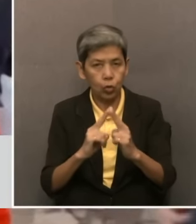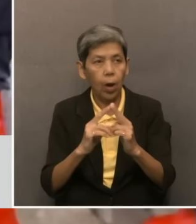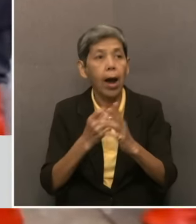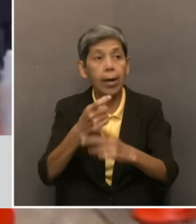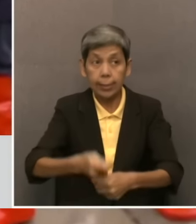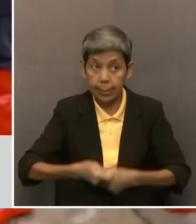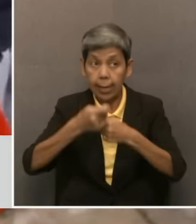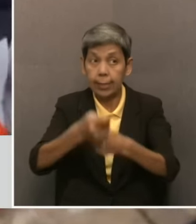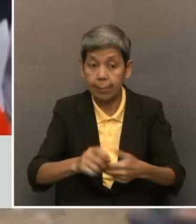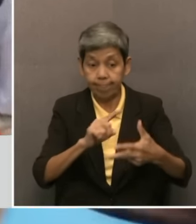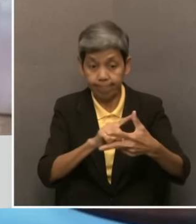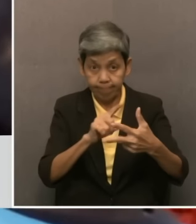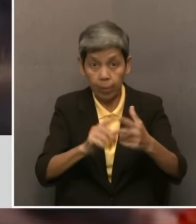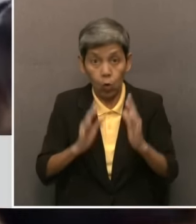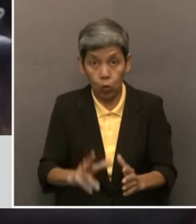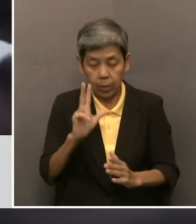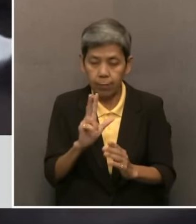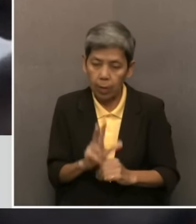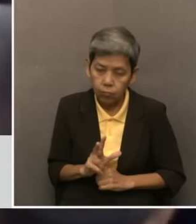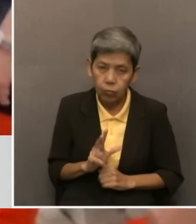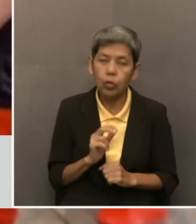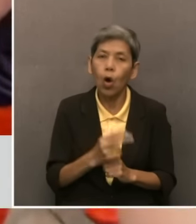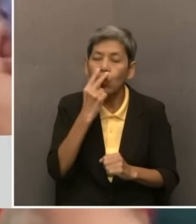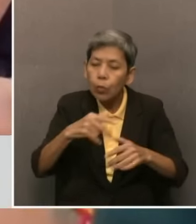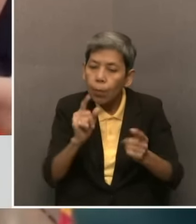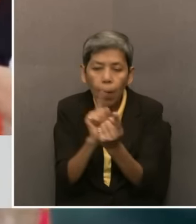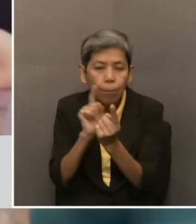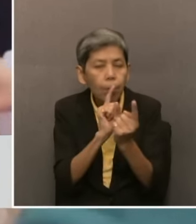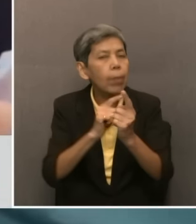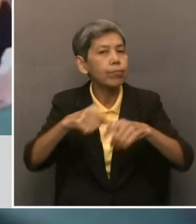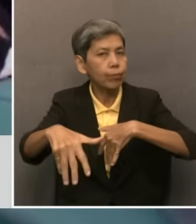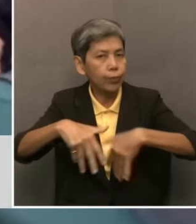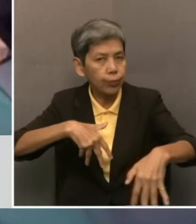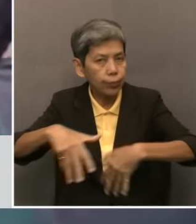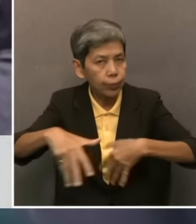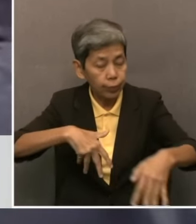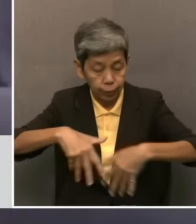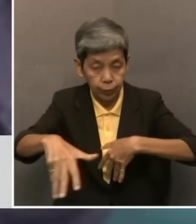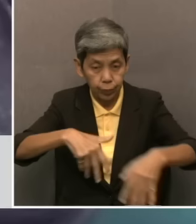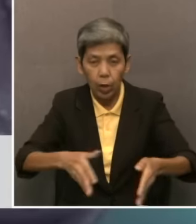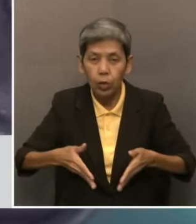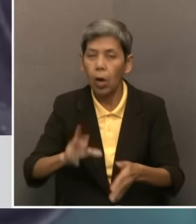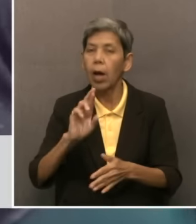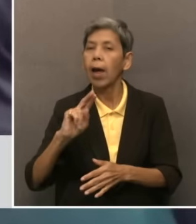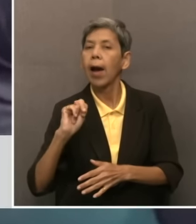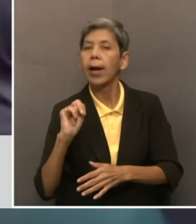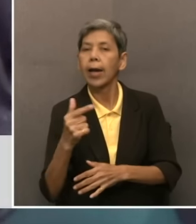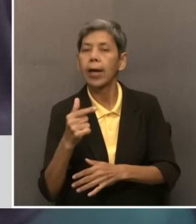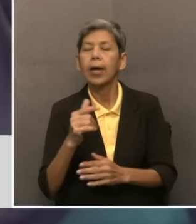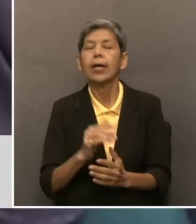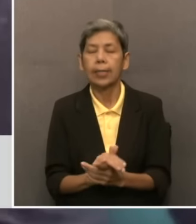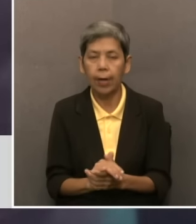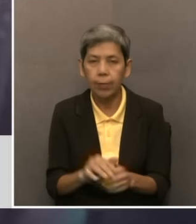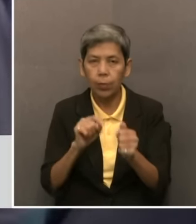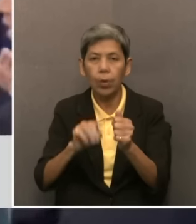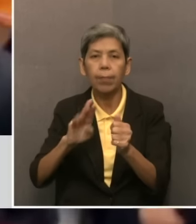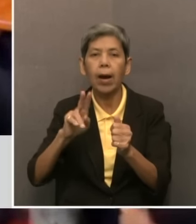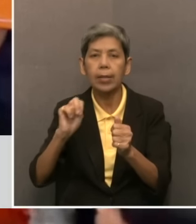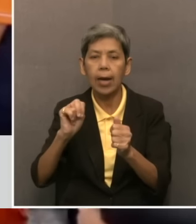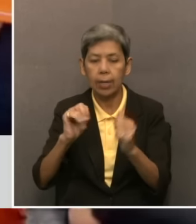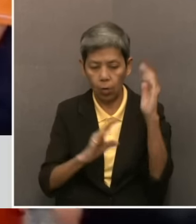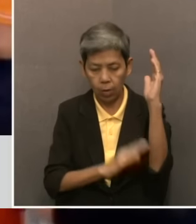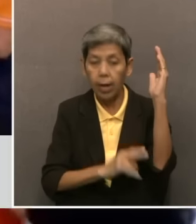ษตรและสหกรณ์ลงพื้นที่ที่ชุมชนยะกังถนนระแงะมะคาตำบลบางนาคจังหวัดน